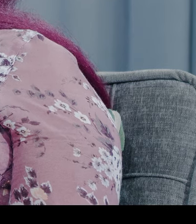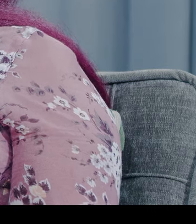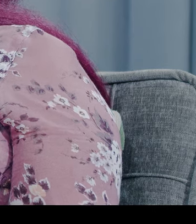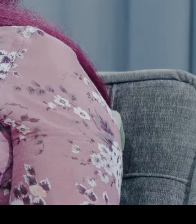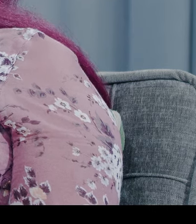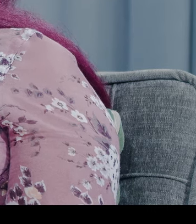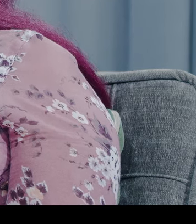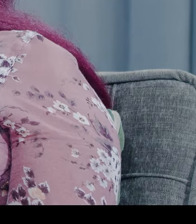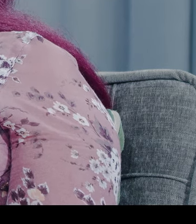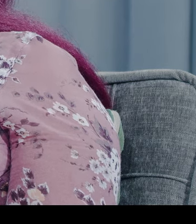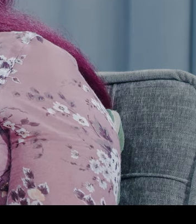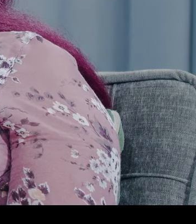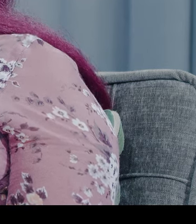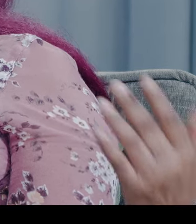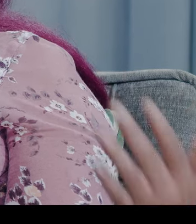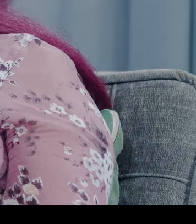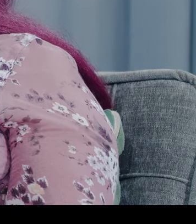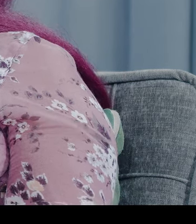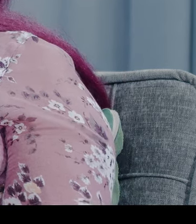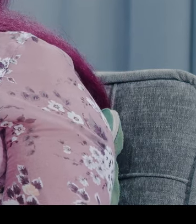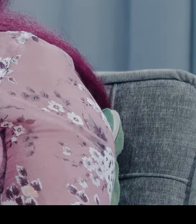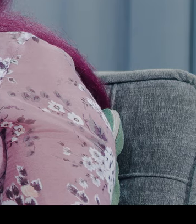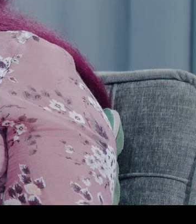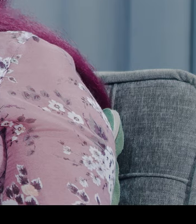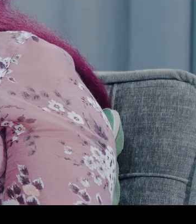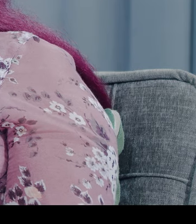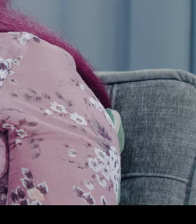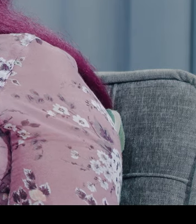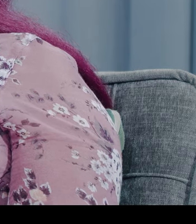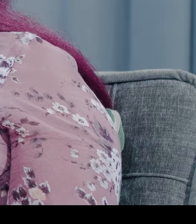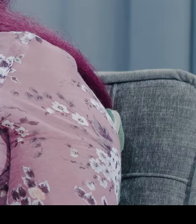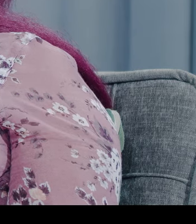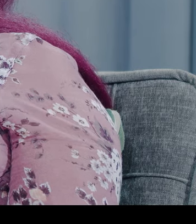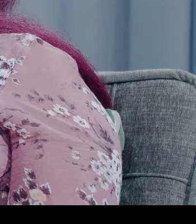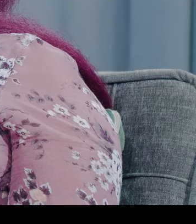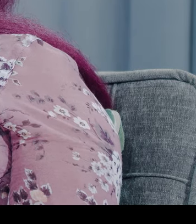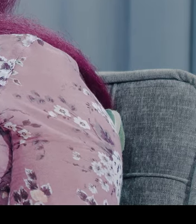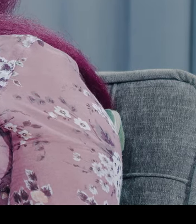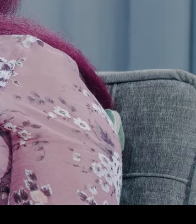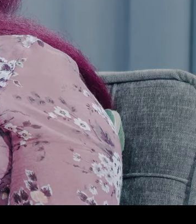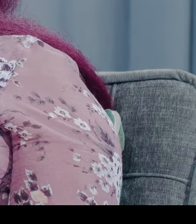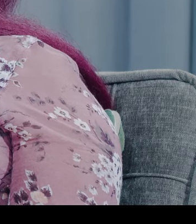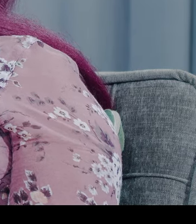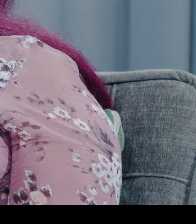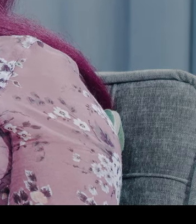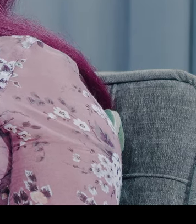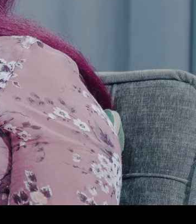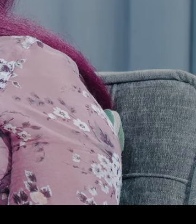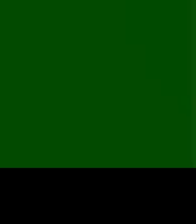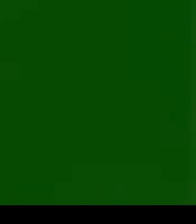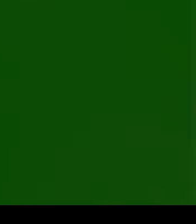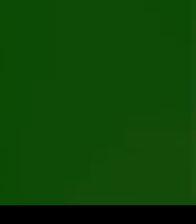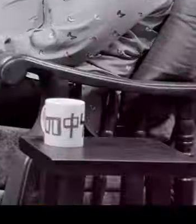ደግሞ ምን አለበት ወይ ውሃ ቢያፈስልኝ ወይ የሆነ ነገር ቢያደርግልኝ። ግን በመቃጠሌ ውስጥ እሱ ደስተኛ